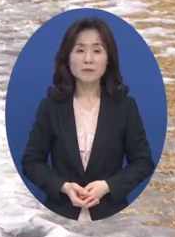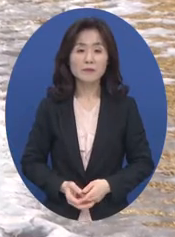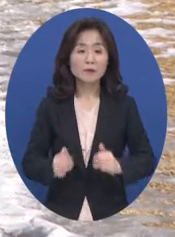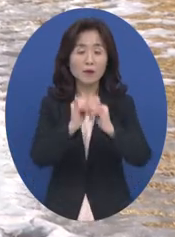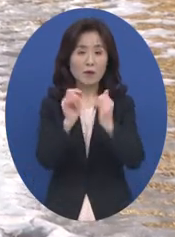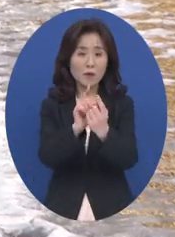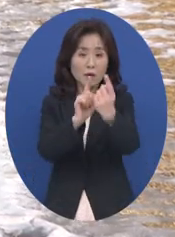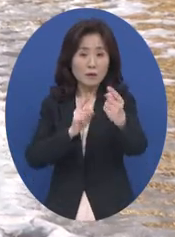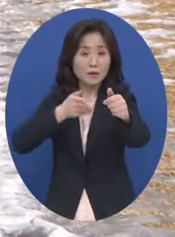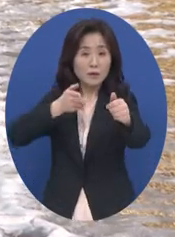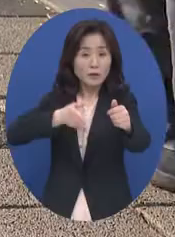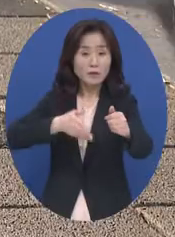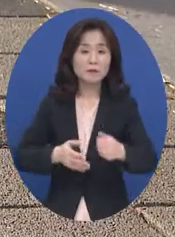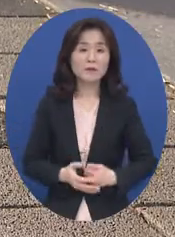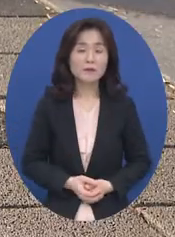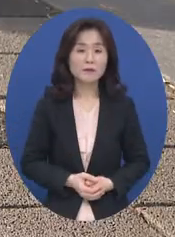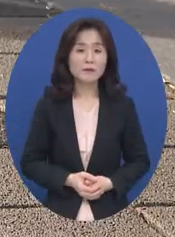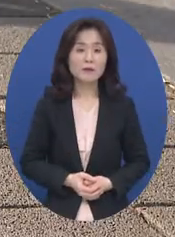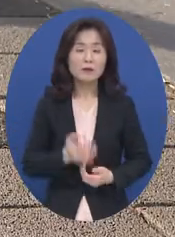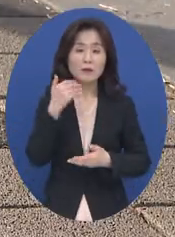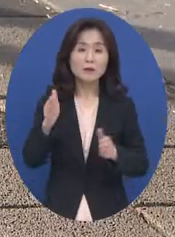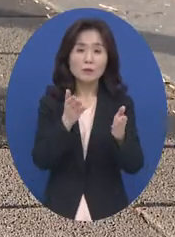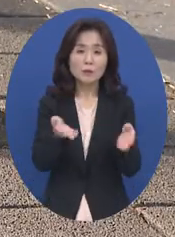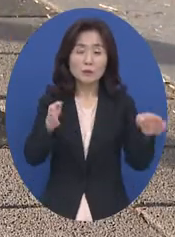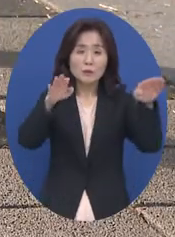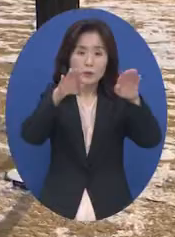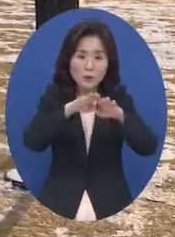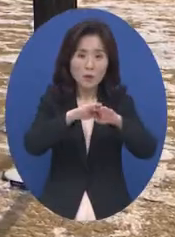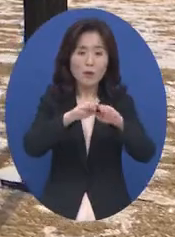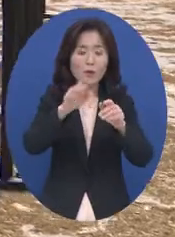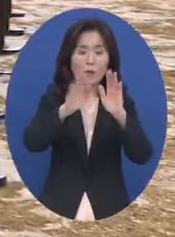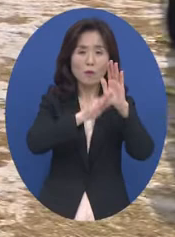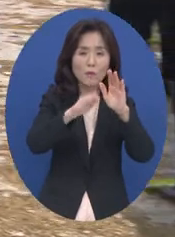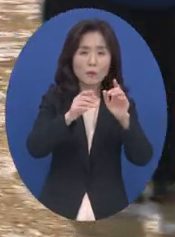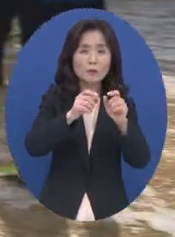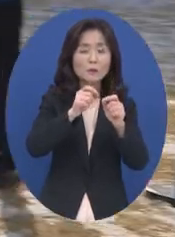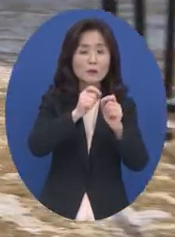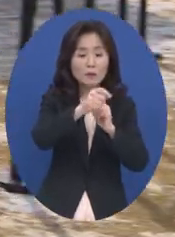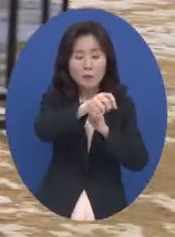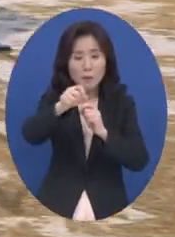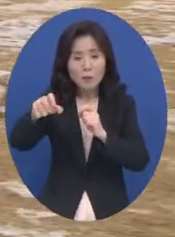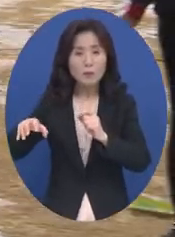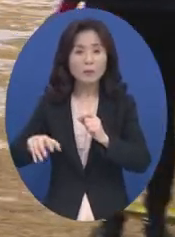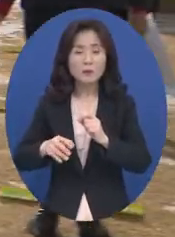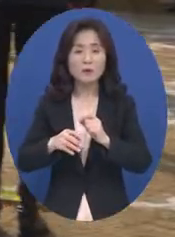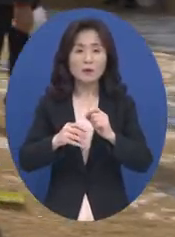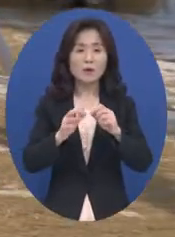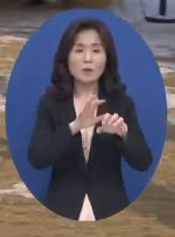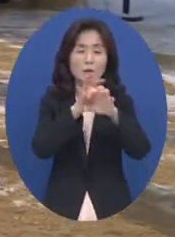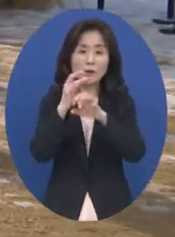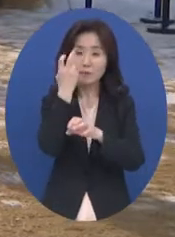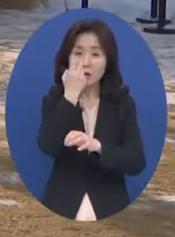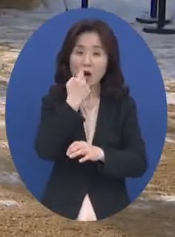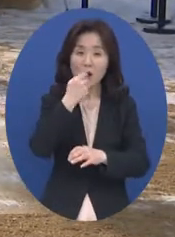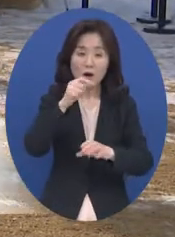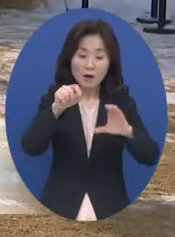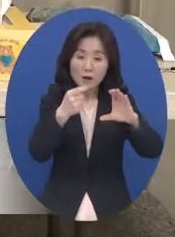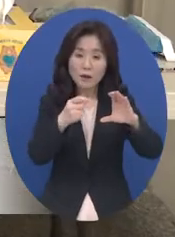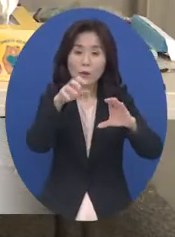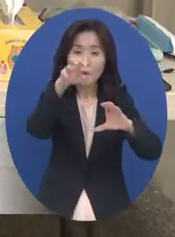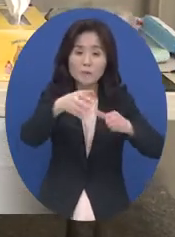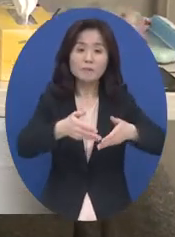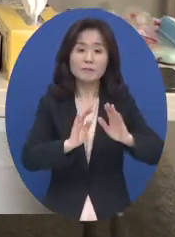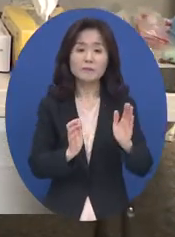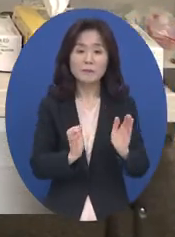사회적 거리 좀더 주세요. 경기도청과 산하 공공기관 등의 코로나19 검사소가 꾸려졌습니다.